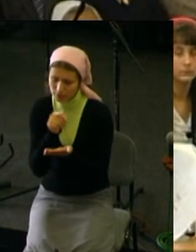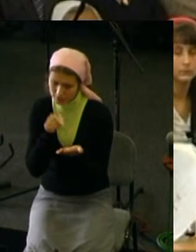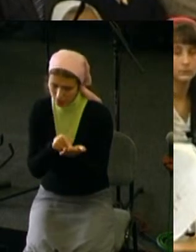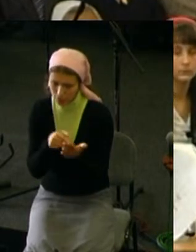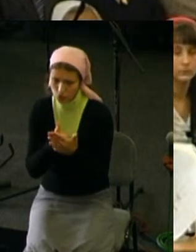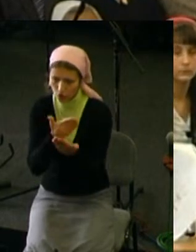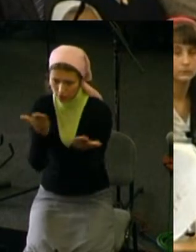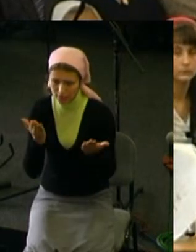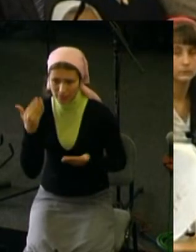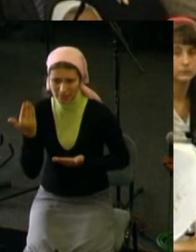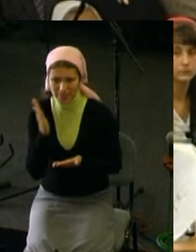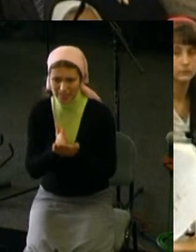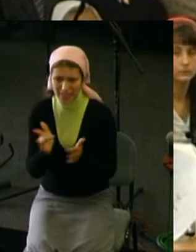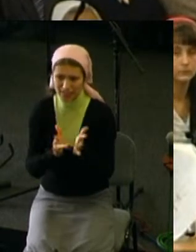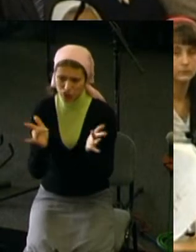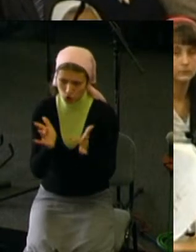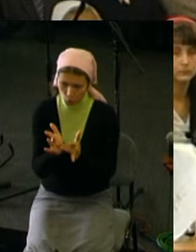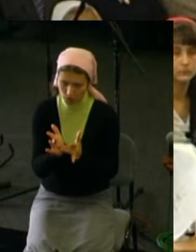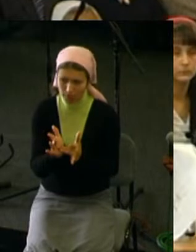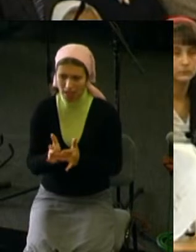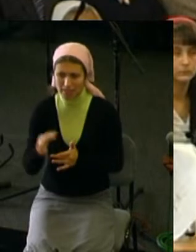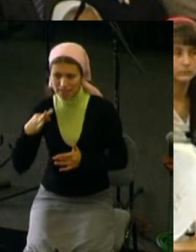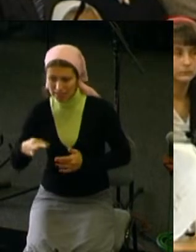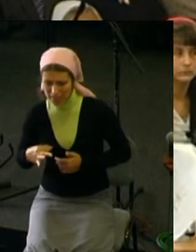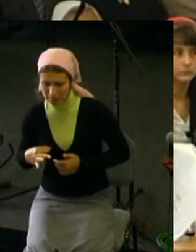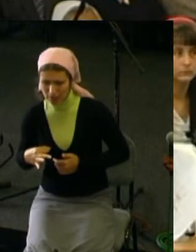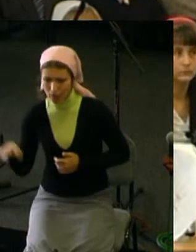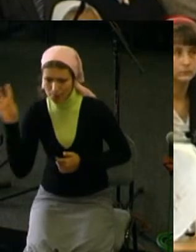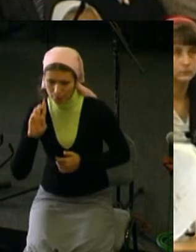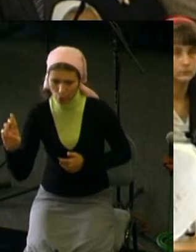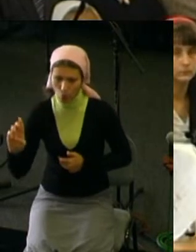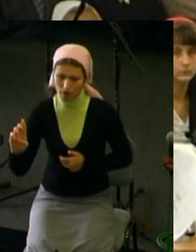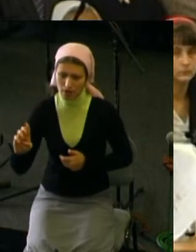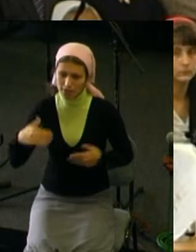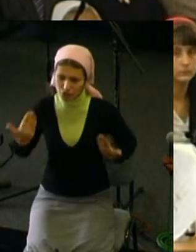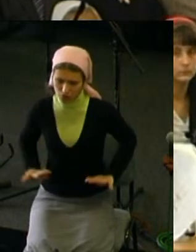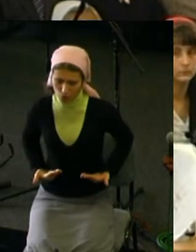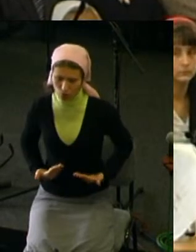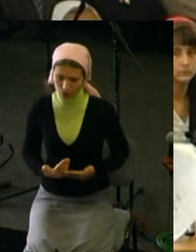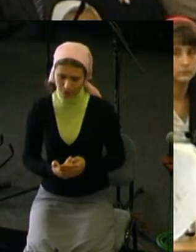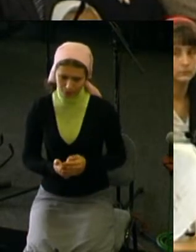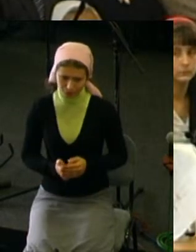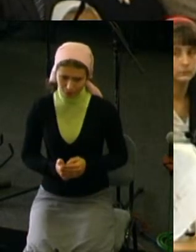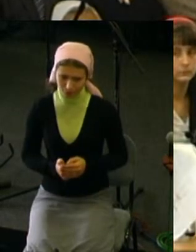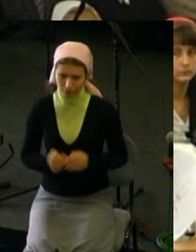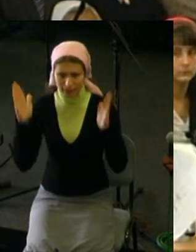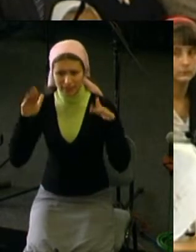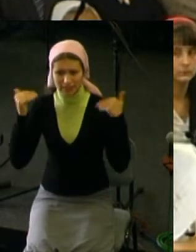поставив даних є Христос Син Бога Живого світло